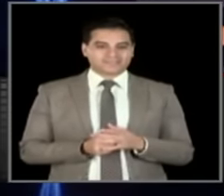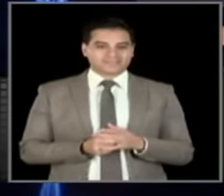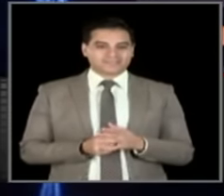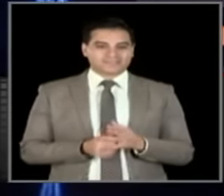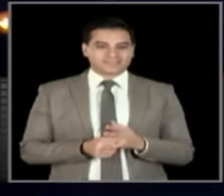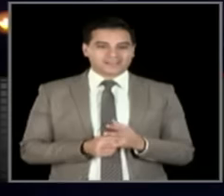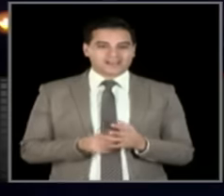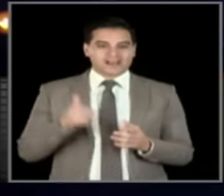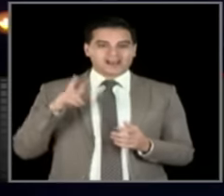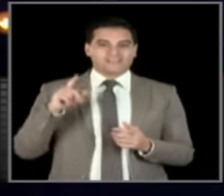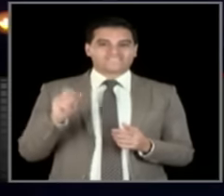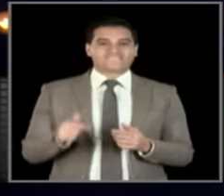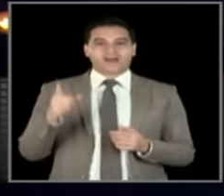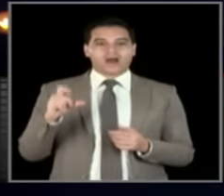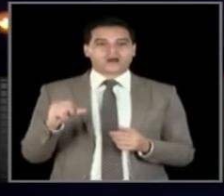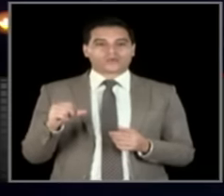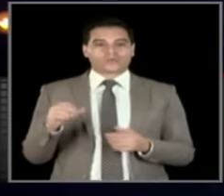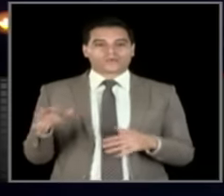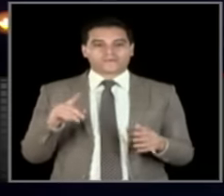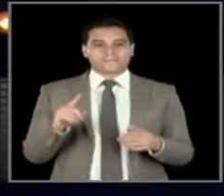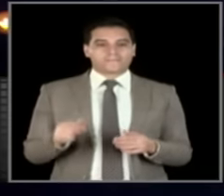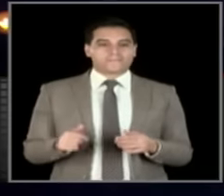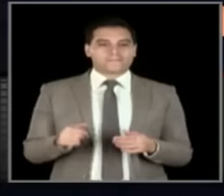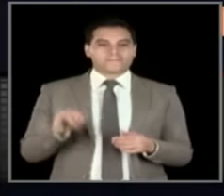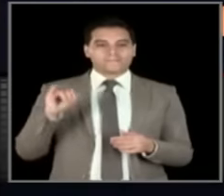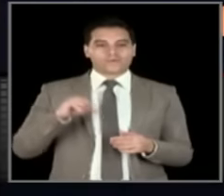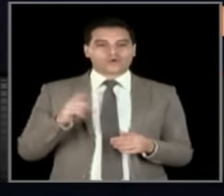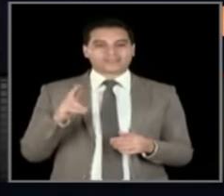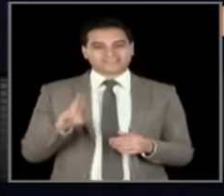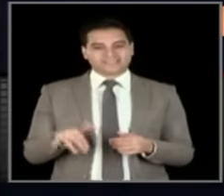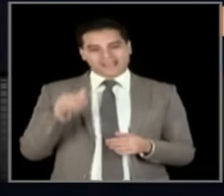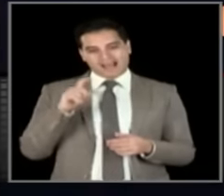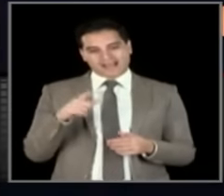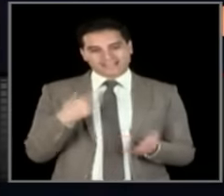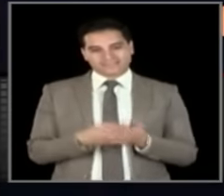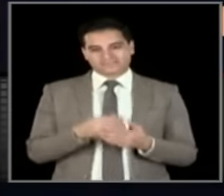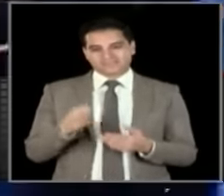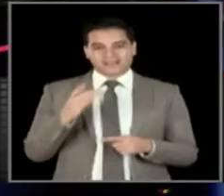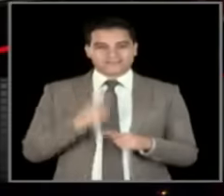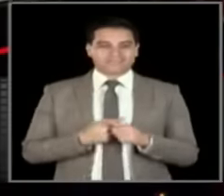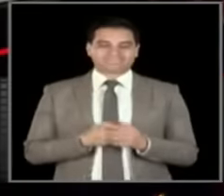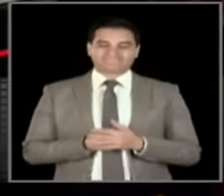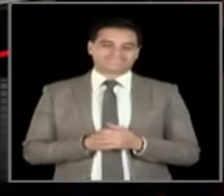الفارو جارسيا. الفارو مورتي. عمر إجابة خاطئة.